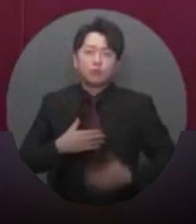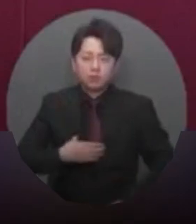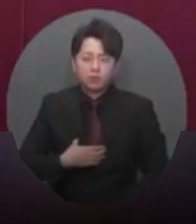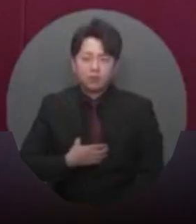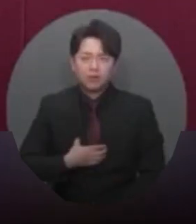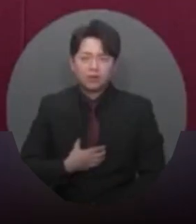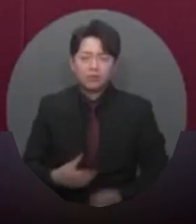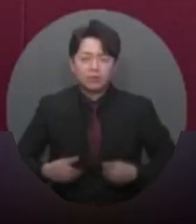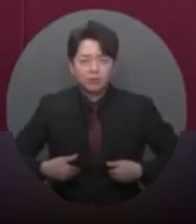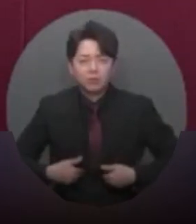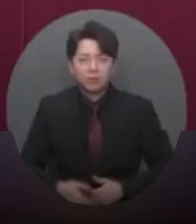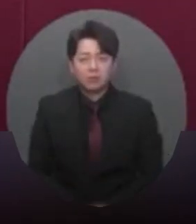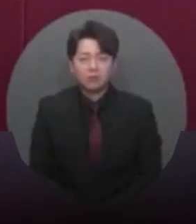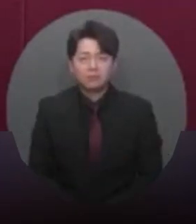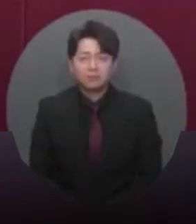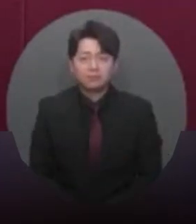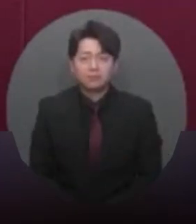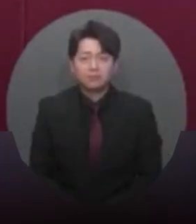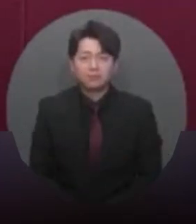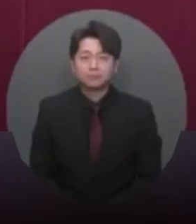제 그